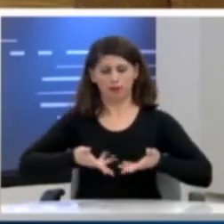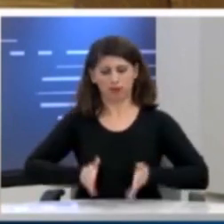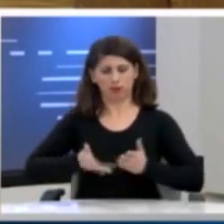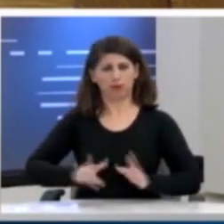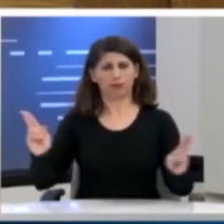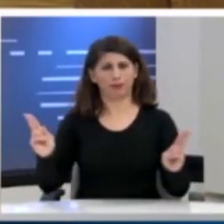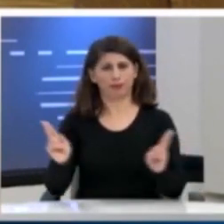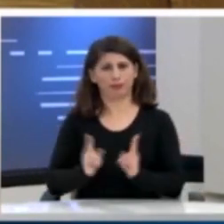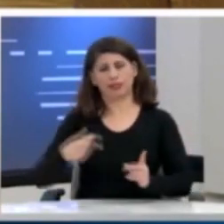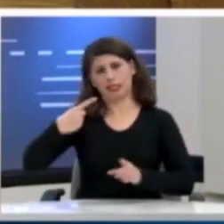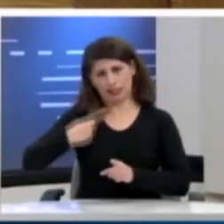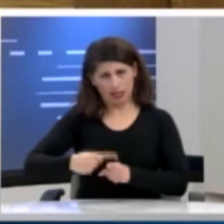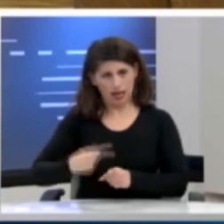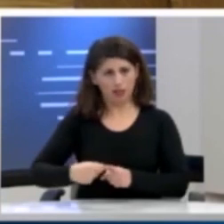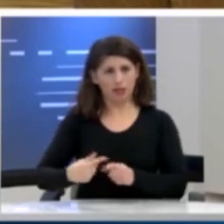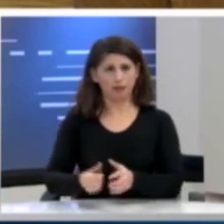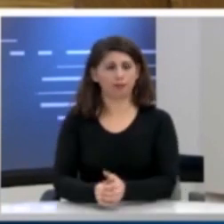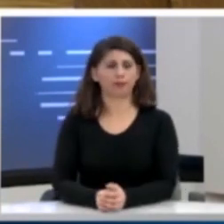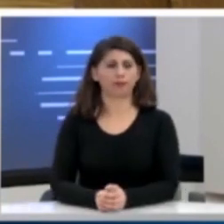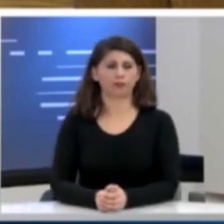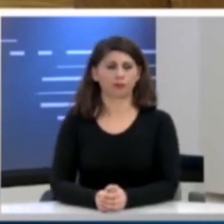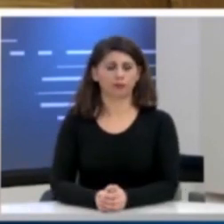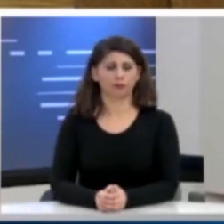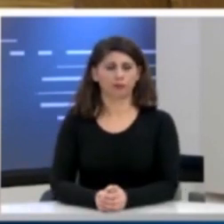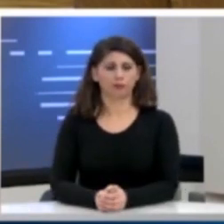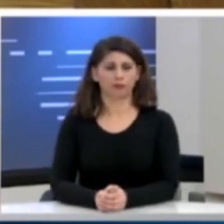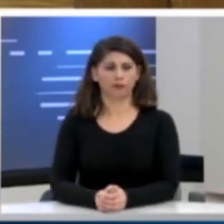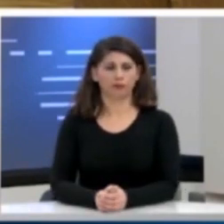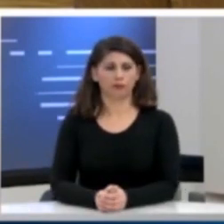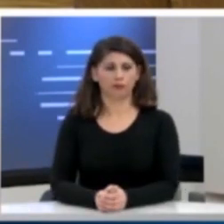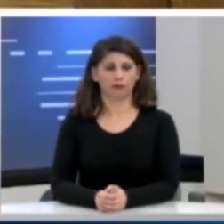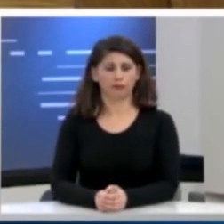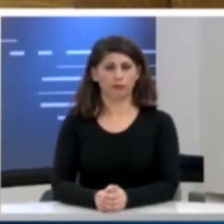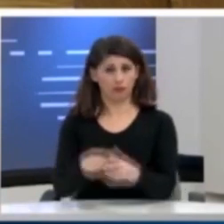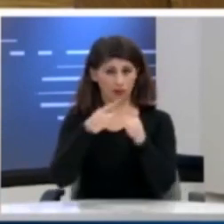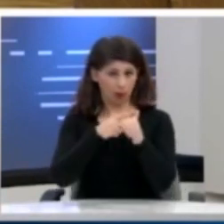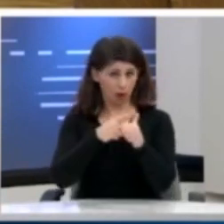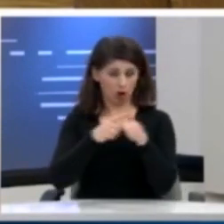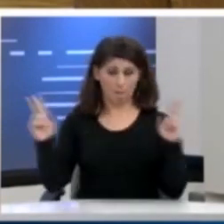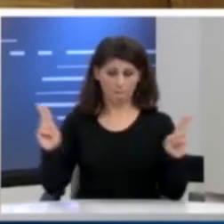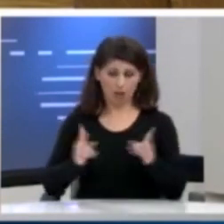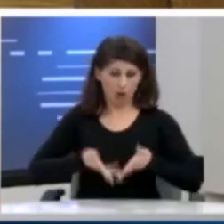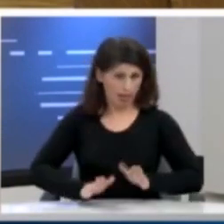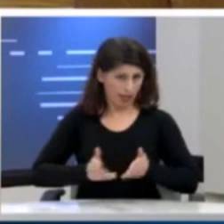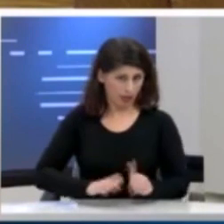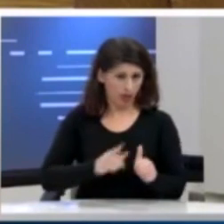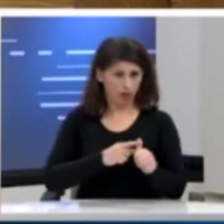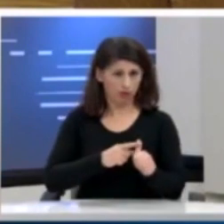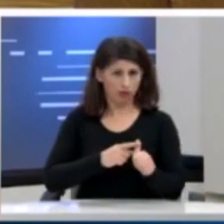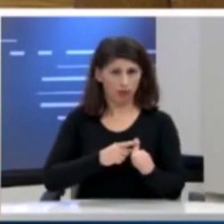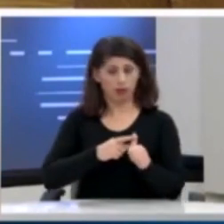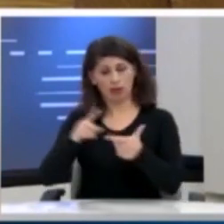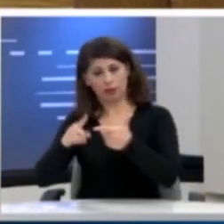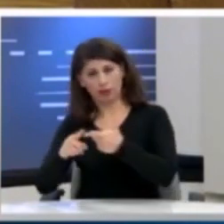χώρα μας. Ησυχία, παρακαλώ. Από τη μείωση των γεννήσεων και